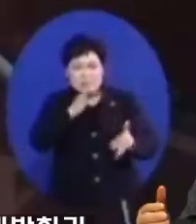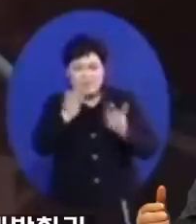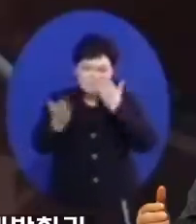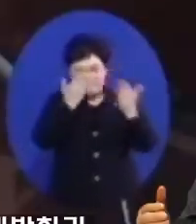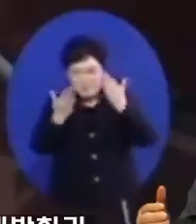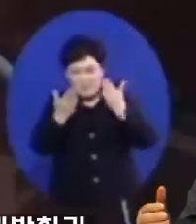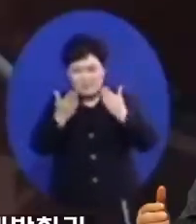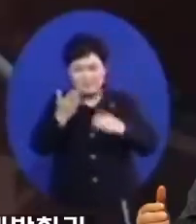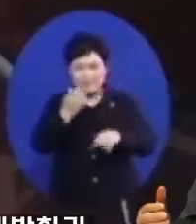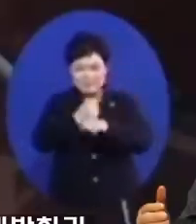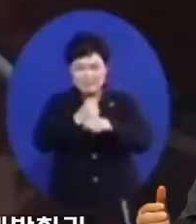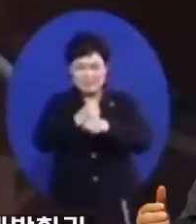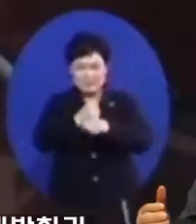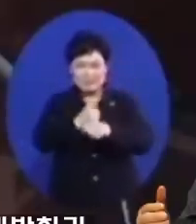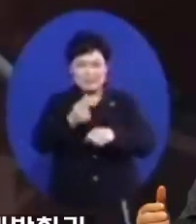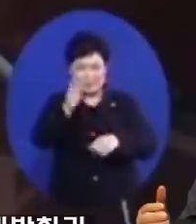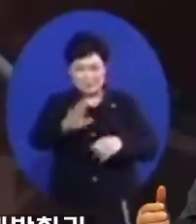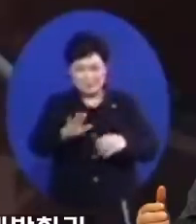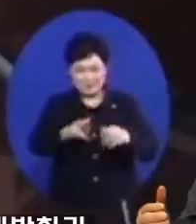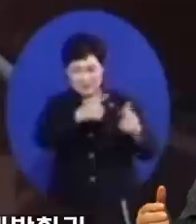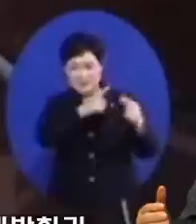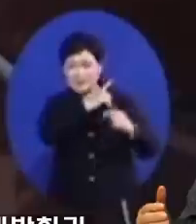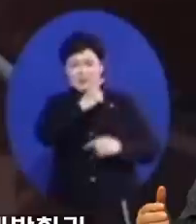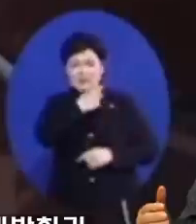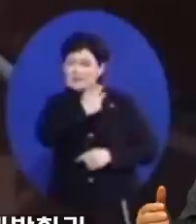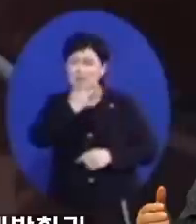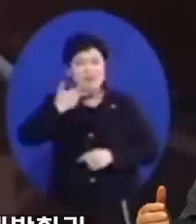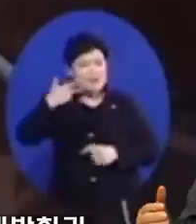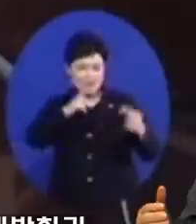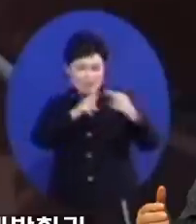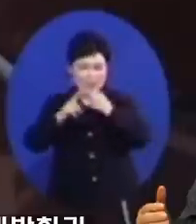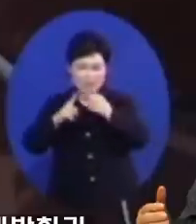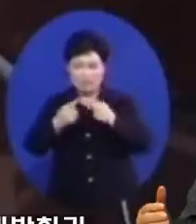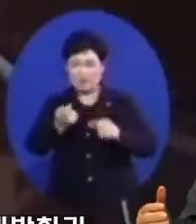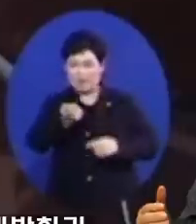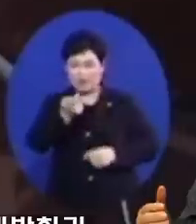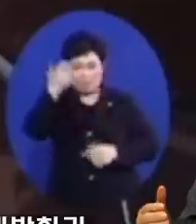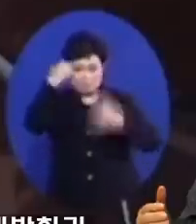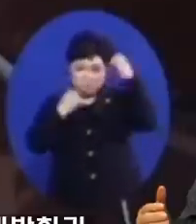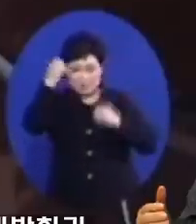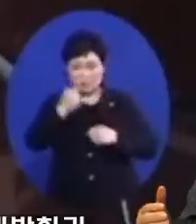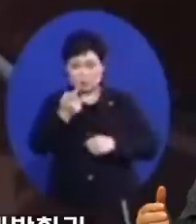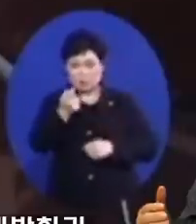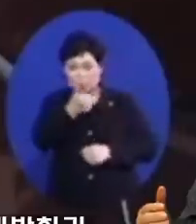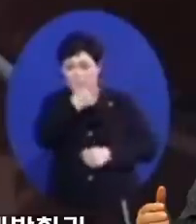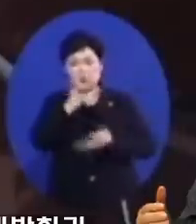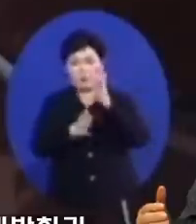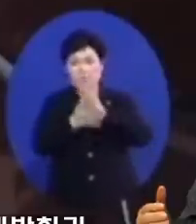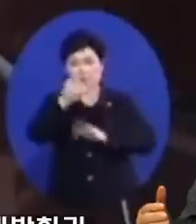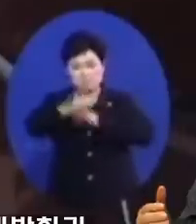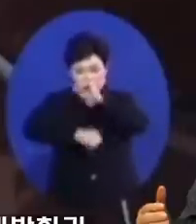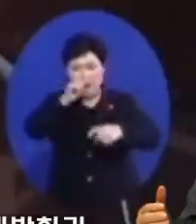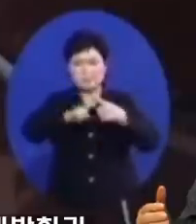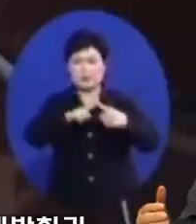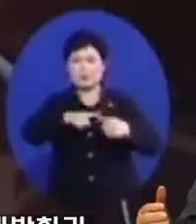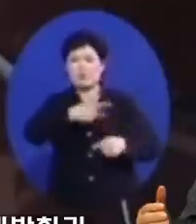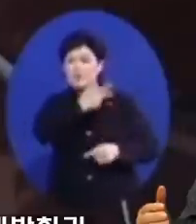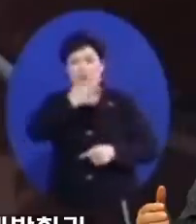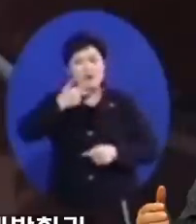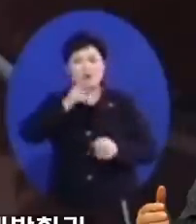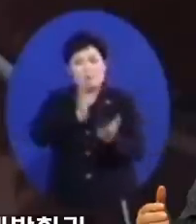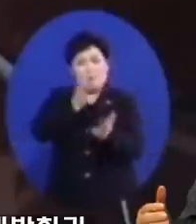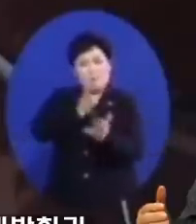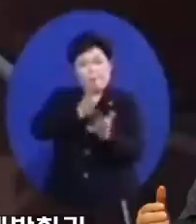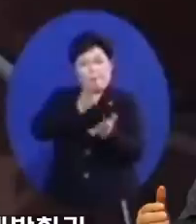외웠는데 그 결과로 오늘날에 조금도 부족함이 없이 영어를 마음대로 구사할 수 있게 되었다는 말을